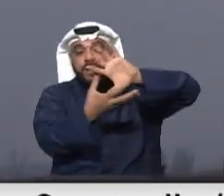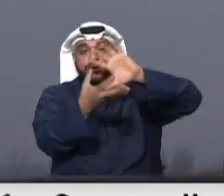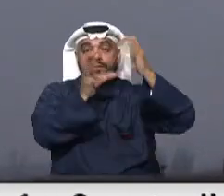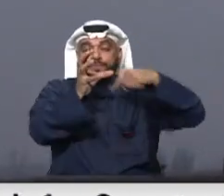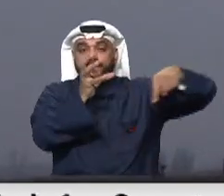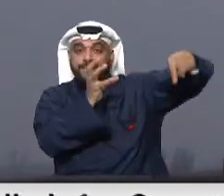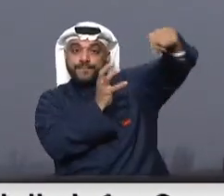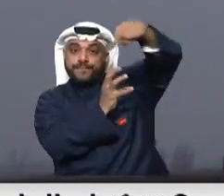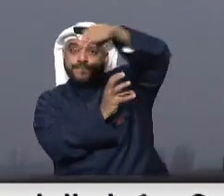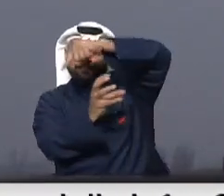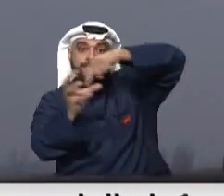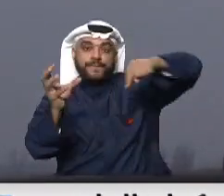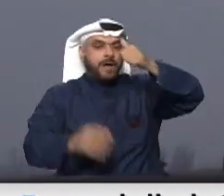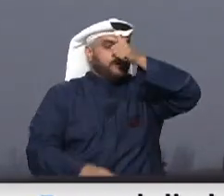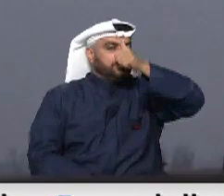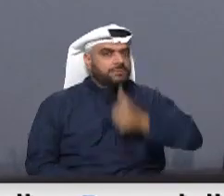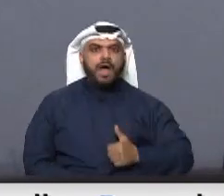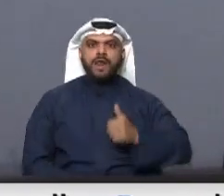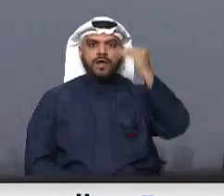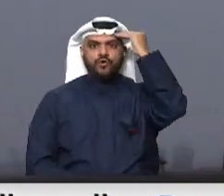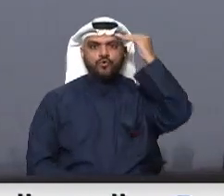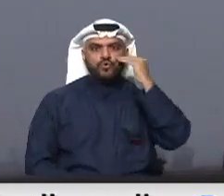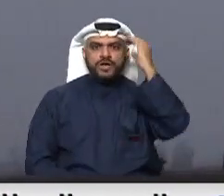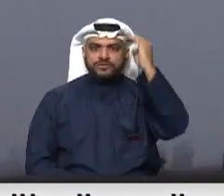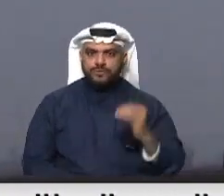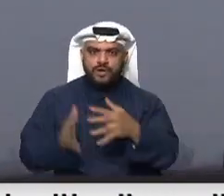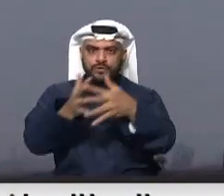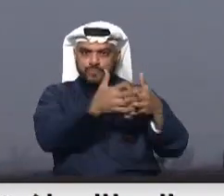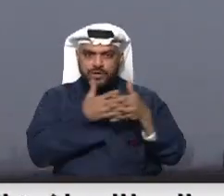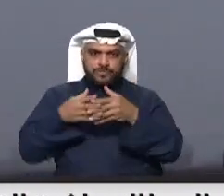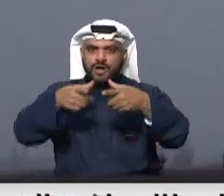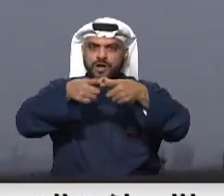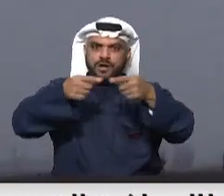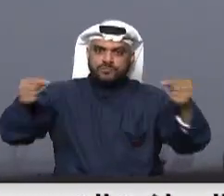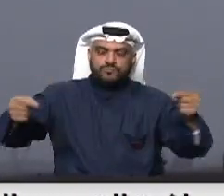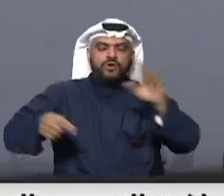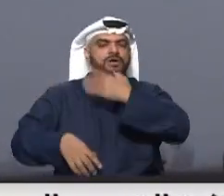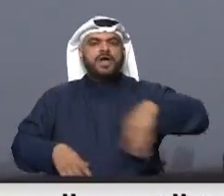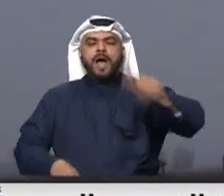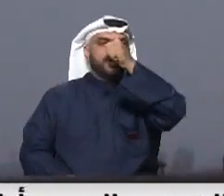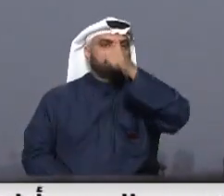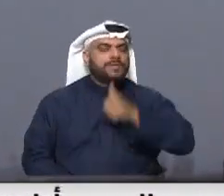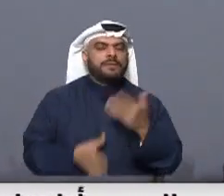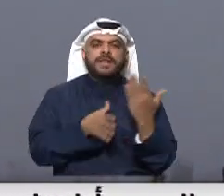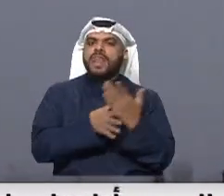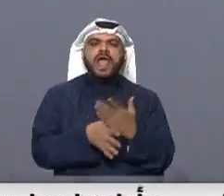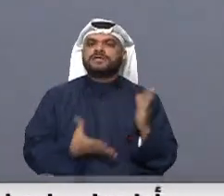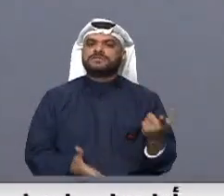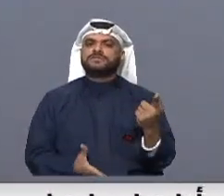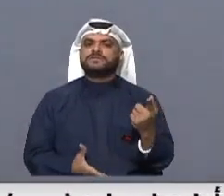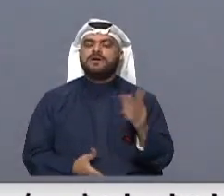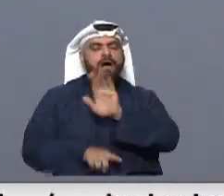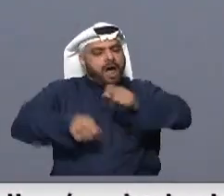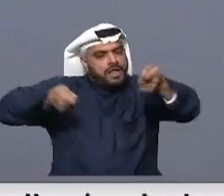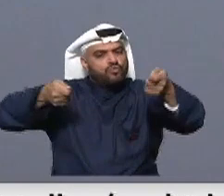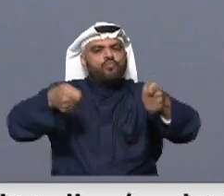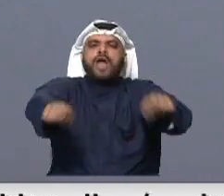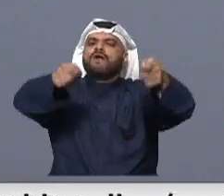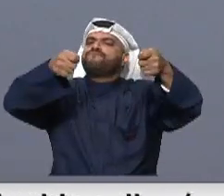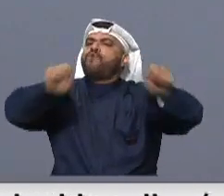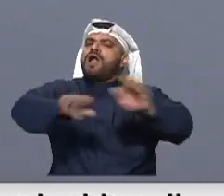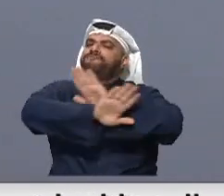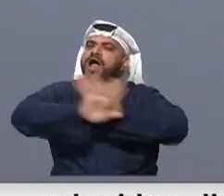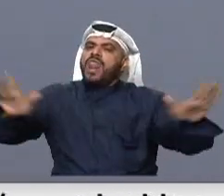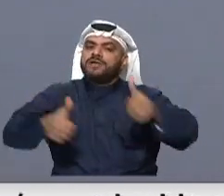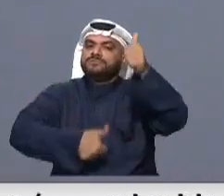الجنوبية إلى جانب الولايات المتحدة واليابان ودول مجموعة السبع والاتحاد الأوروبي، الذي اعتبر أن